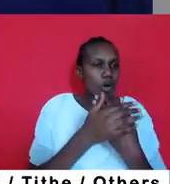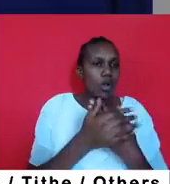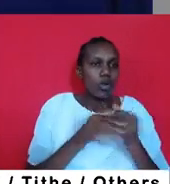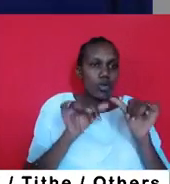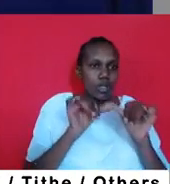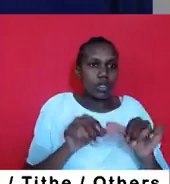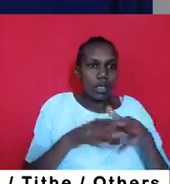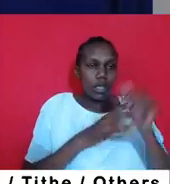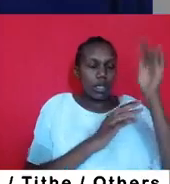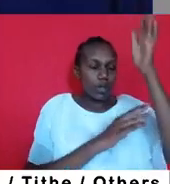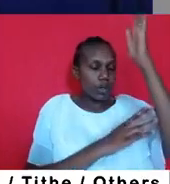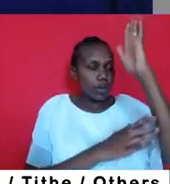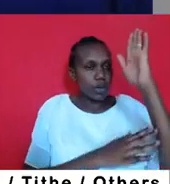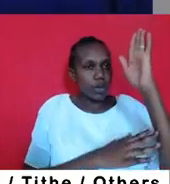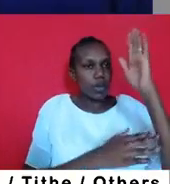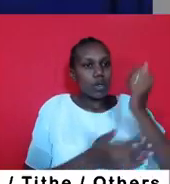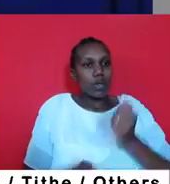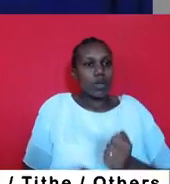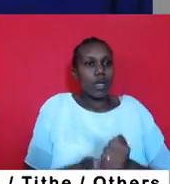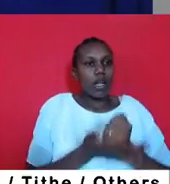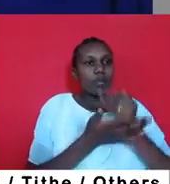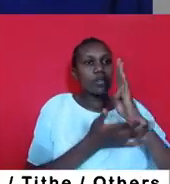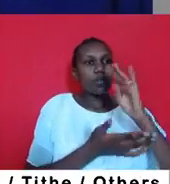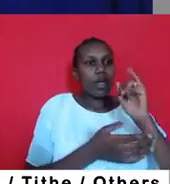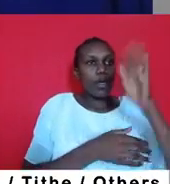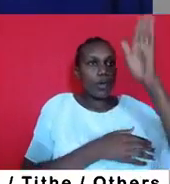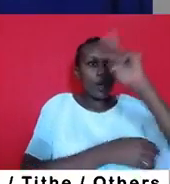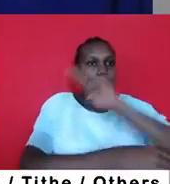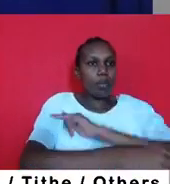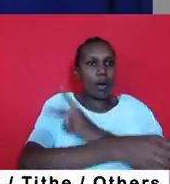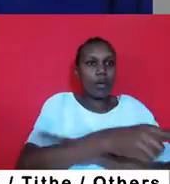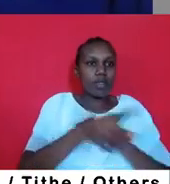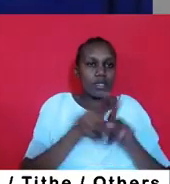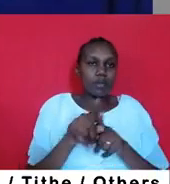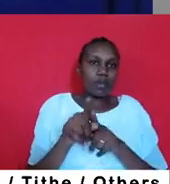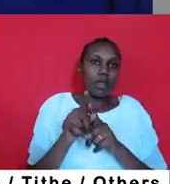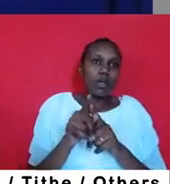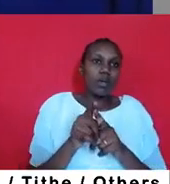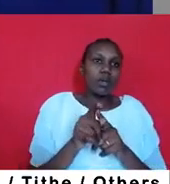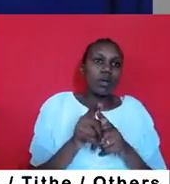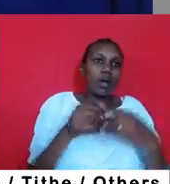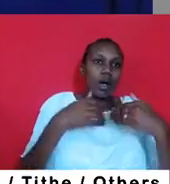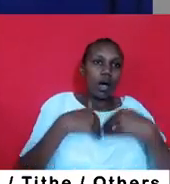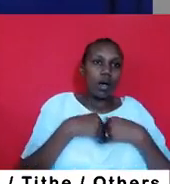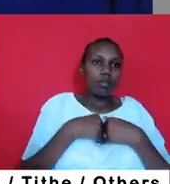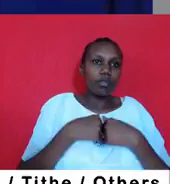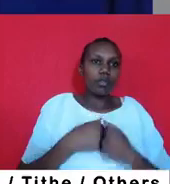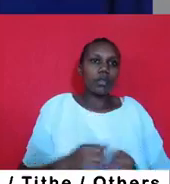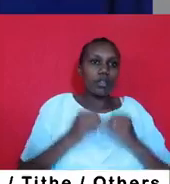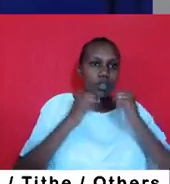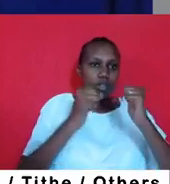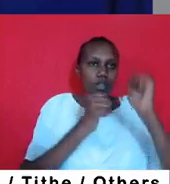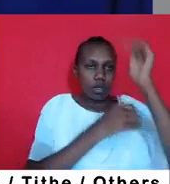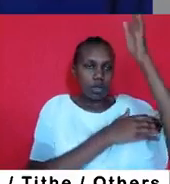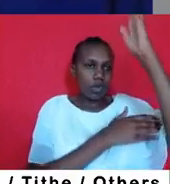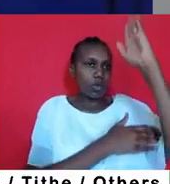yako. Tukisaidiwa na nguvu zako na kutengenezwa kwenye mwamba wa imani